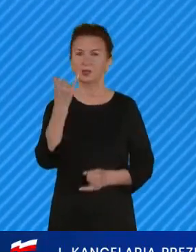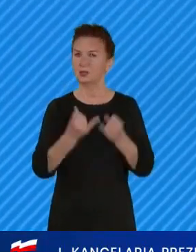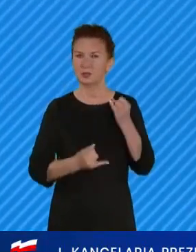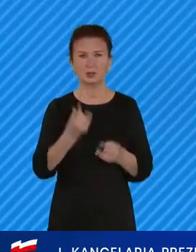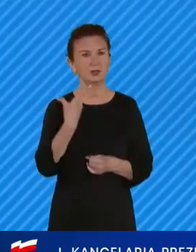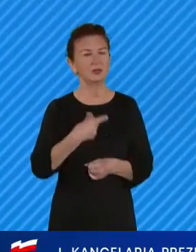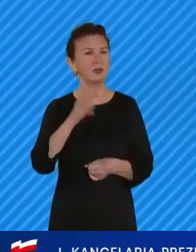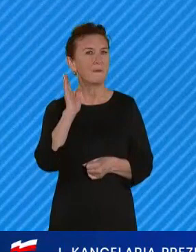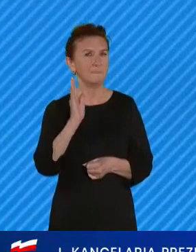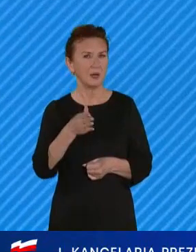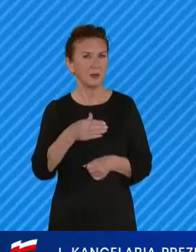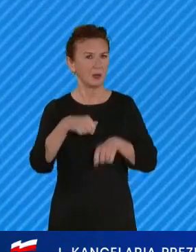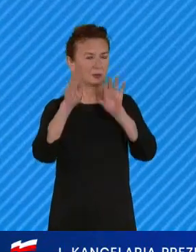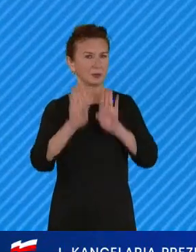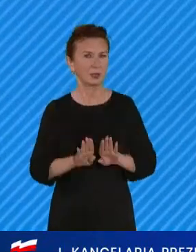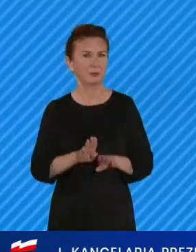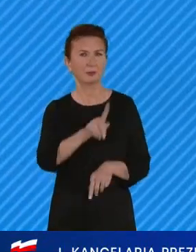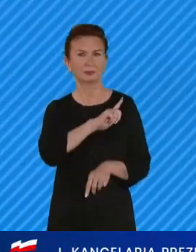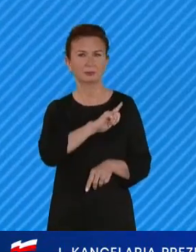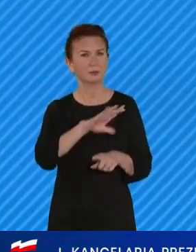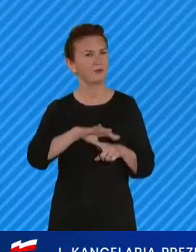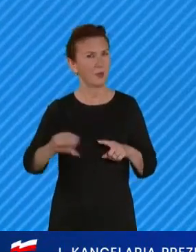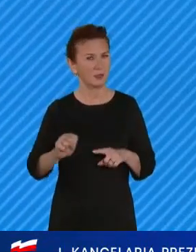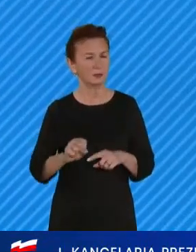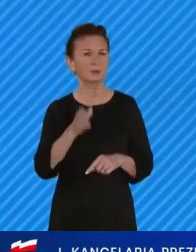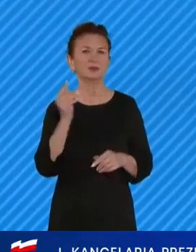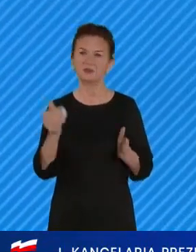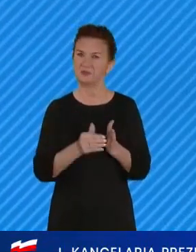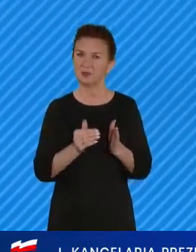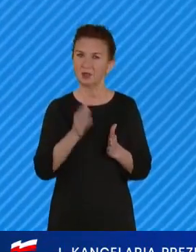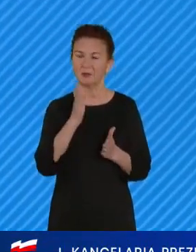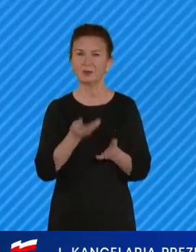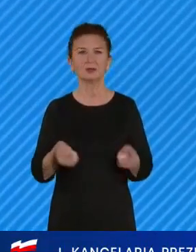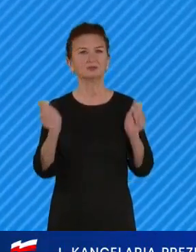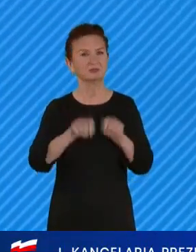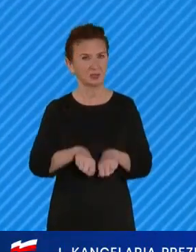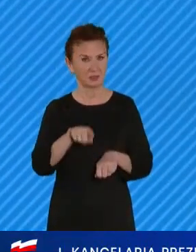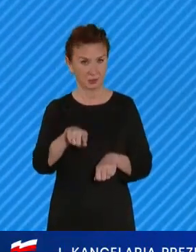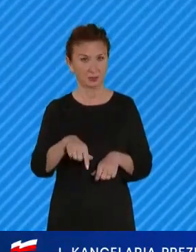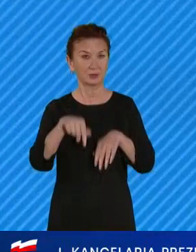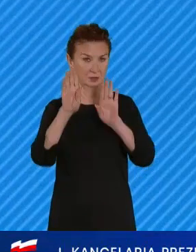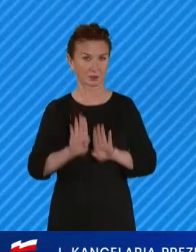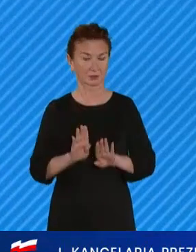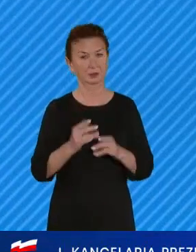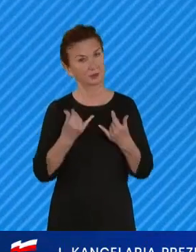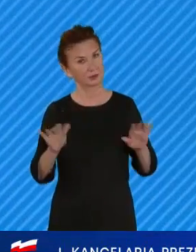stosowały się placówki do restrykcji, trzeba będzie zamykać te placówki.